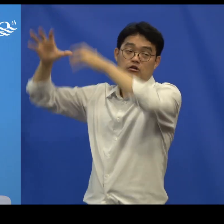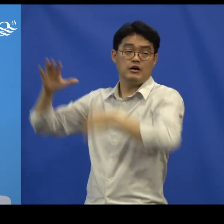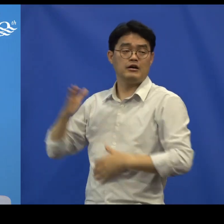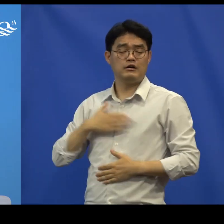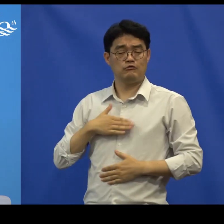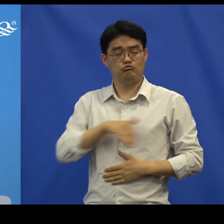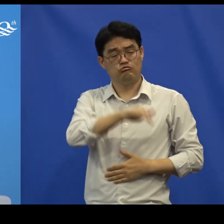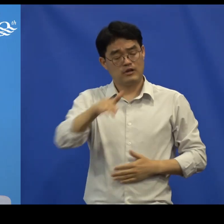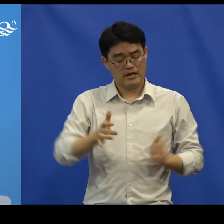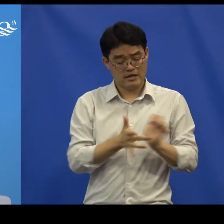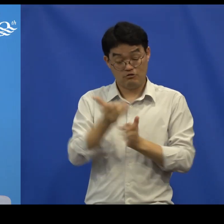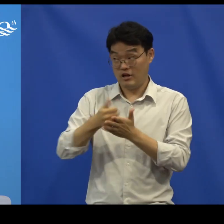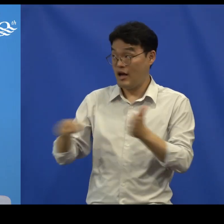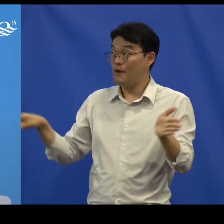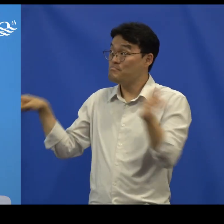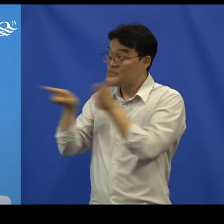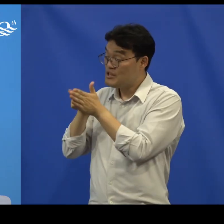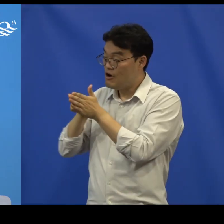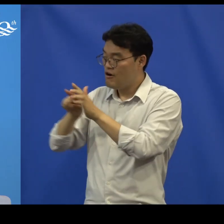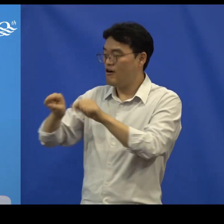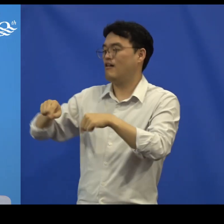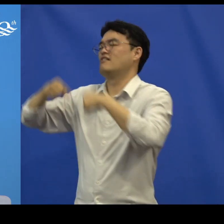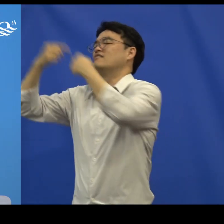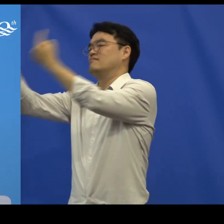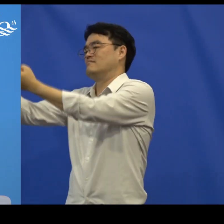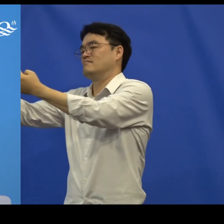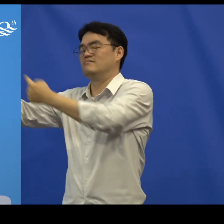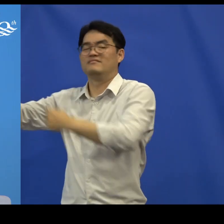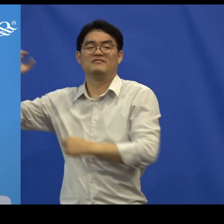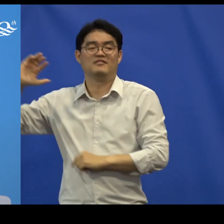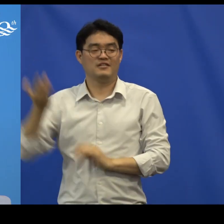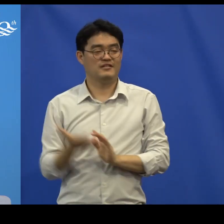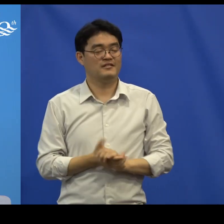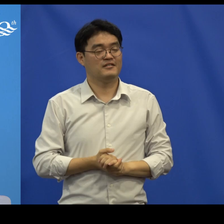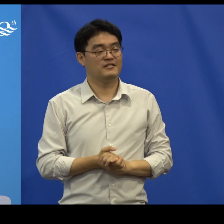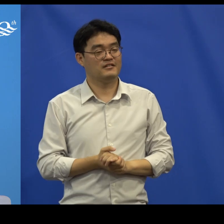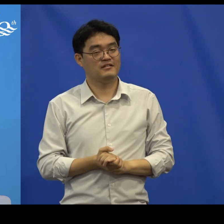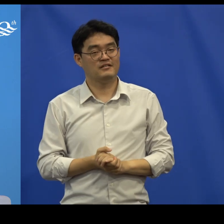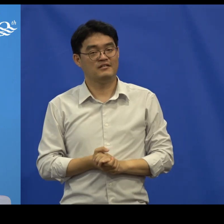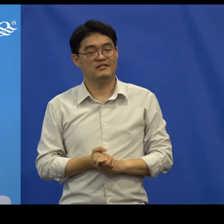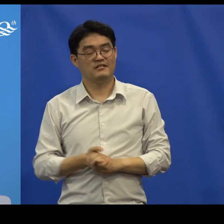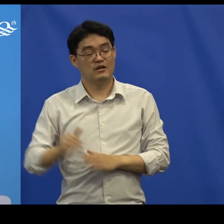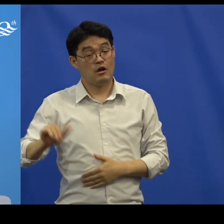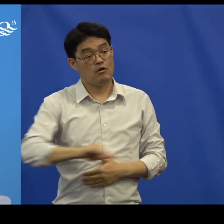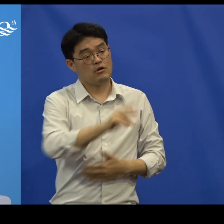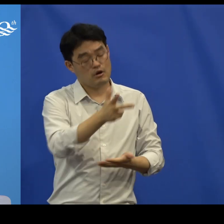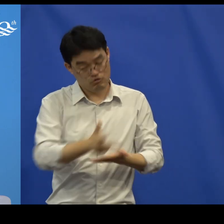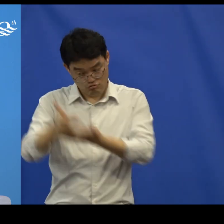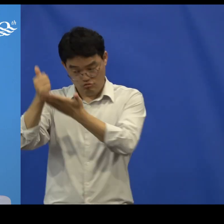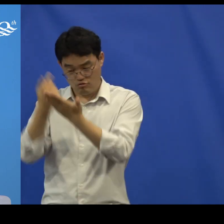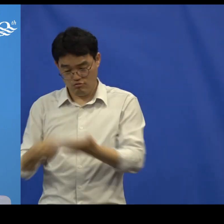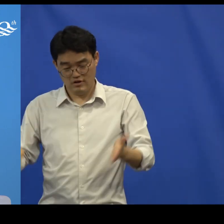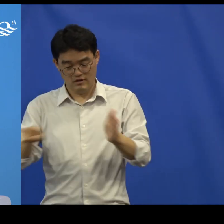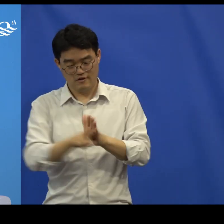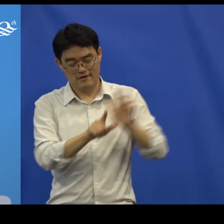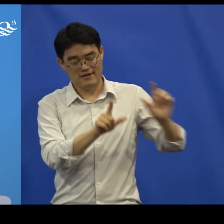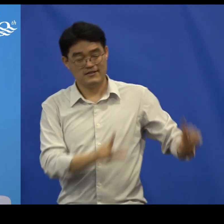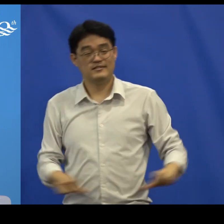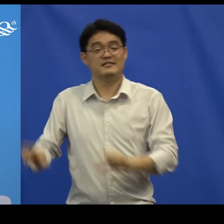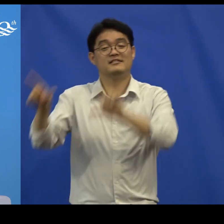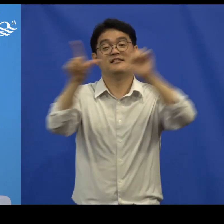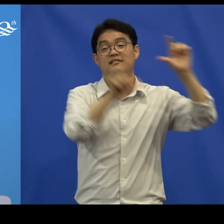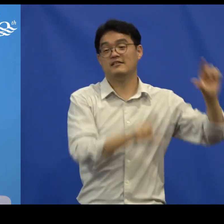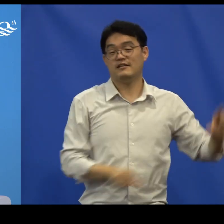각 사람에게 그가 행한 대로 갚아주겠다는 거예요. 그러니까 우리가 주를 위해서 살았던 삶에 대해서 하나님이 상을